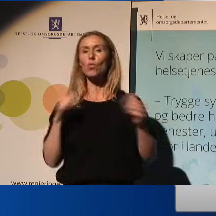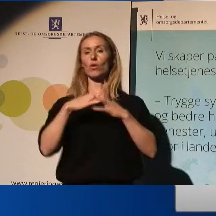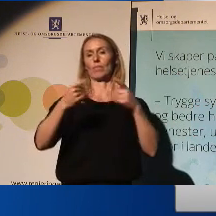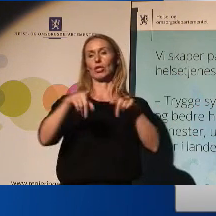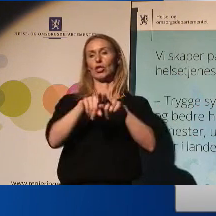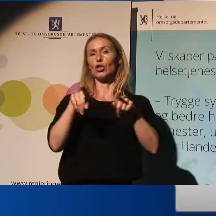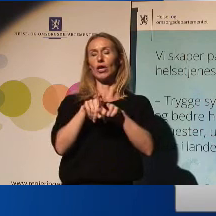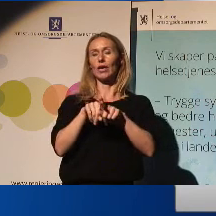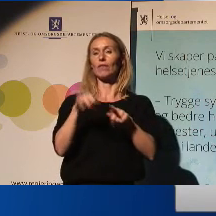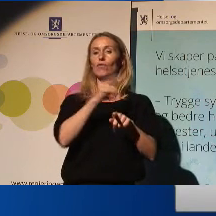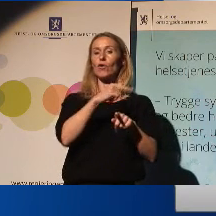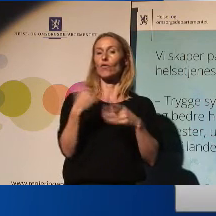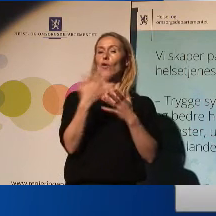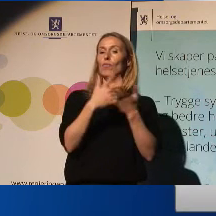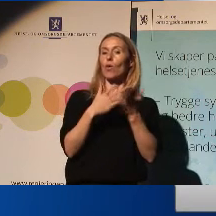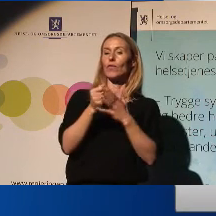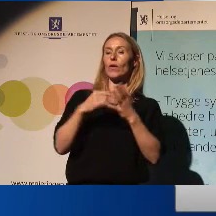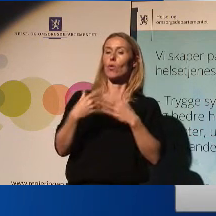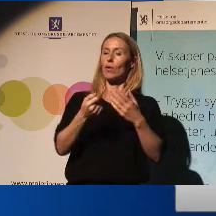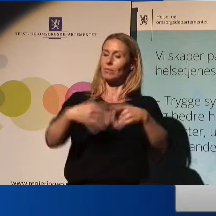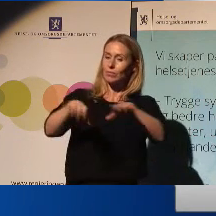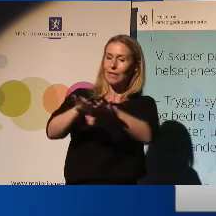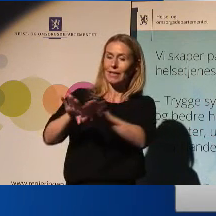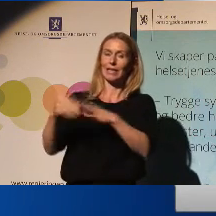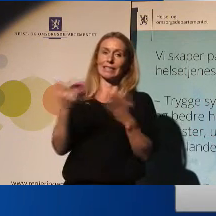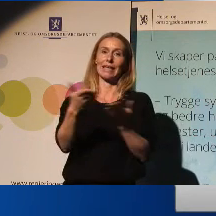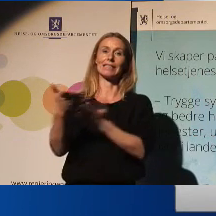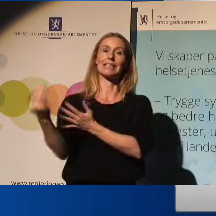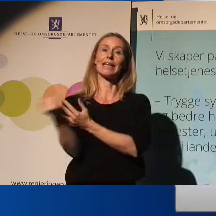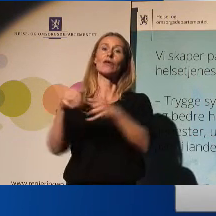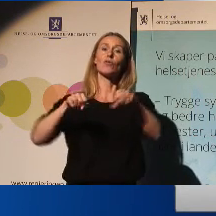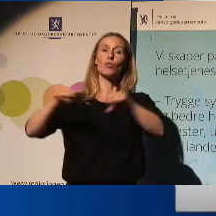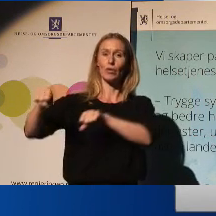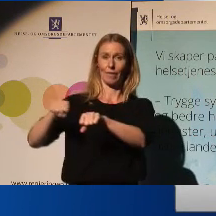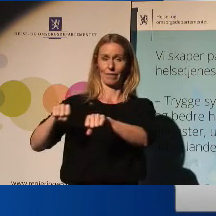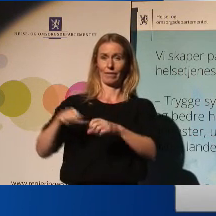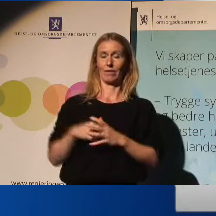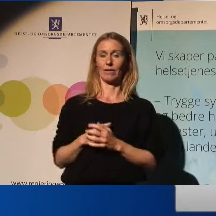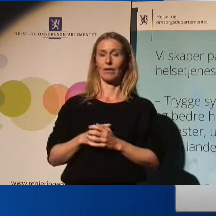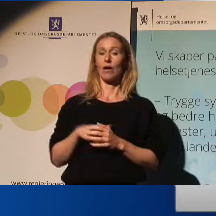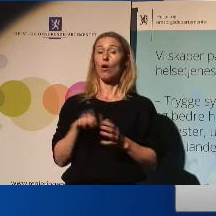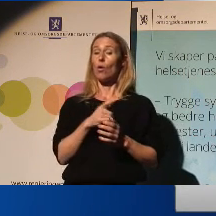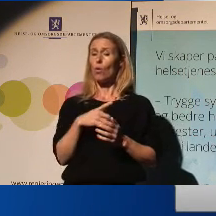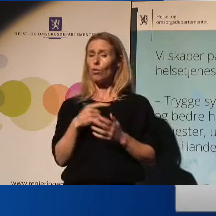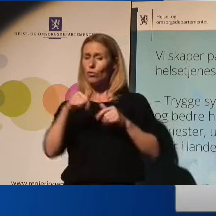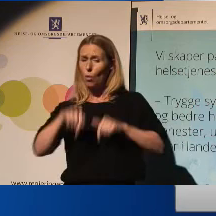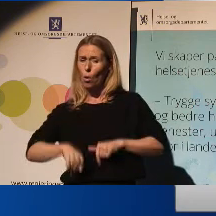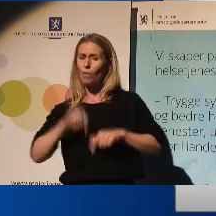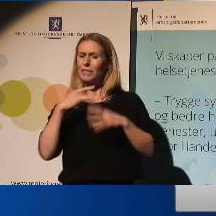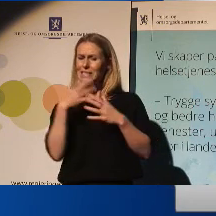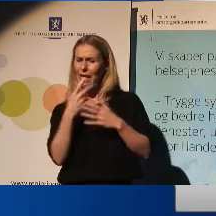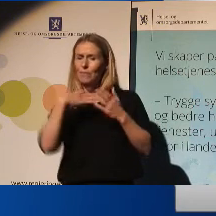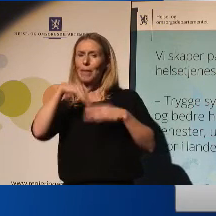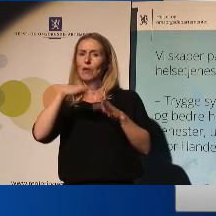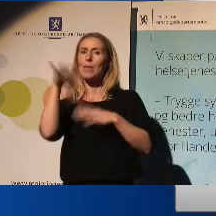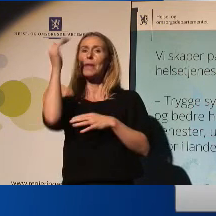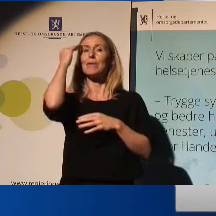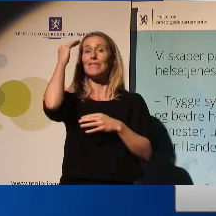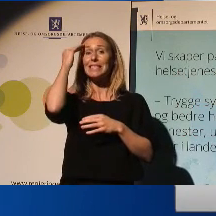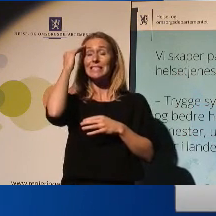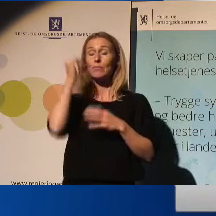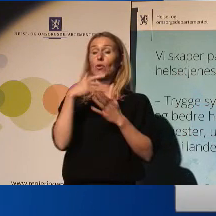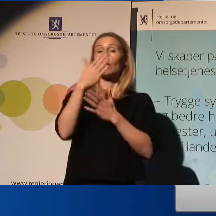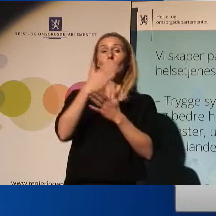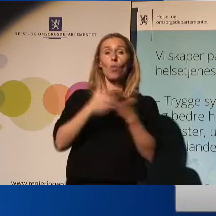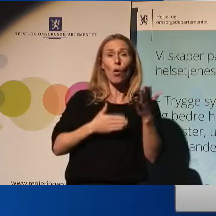betydning for vår måte å innrette tjenester på. Og vi begynner å bli veldig bevisst på at måten vi